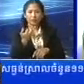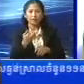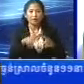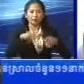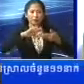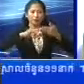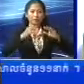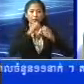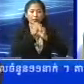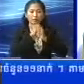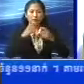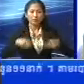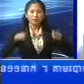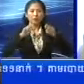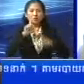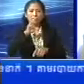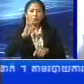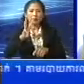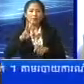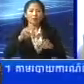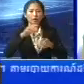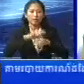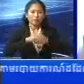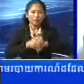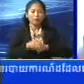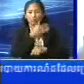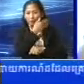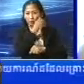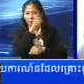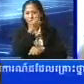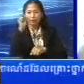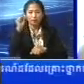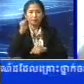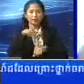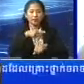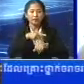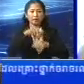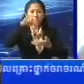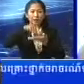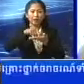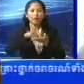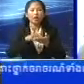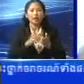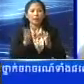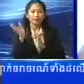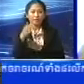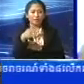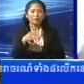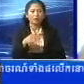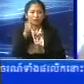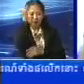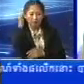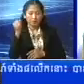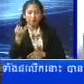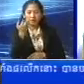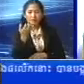ងពោធិ៍សាត់កំពង់ឆ្នាំងសៀមរាបកំពង់ធំបន្ទាយមានជ័យនិងខេត្តកណ្ដាលរដ្ឋបាលជលផលត្រូវបន្តការបោះបង្គោលស៊ីម៉ងចំនួន